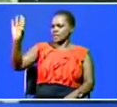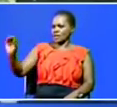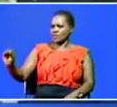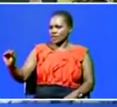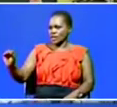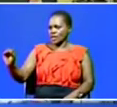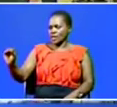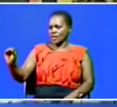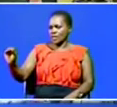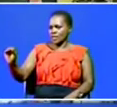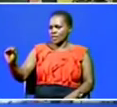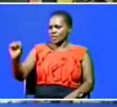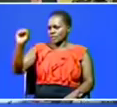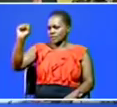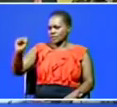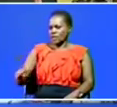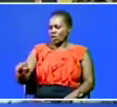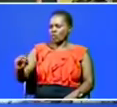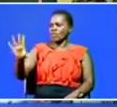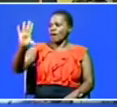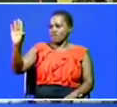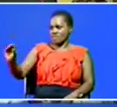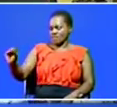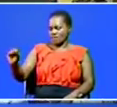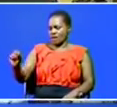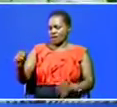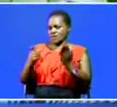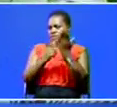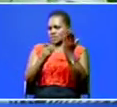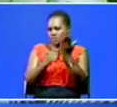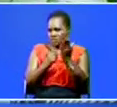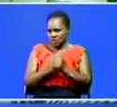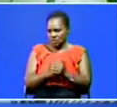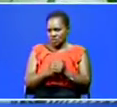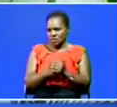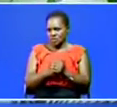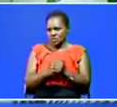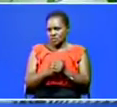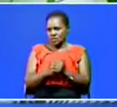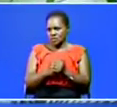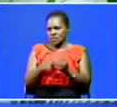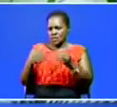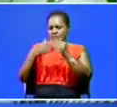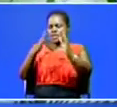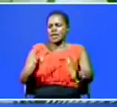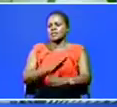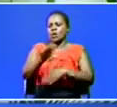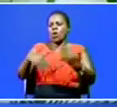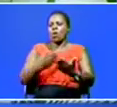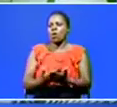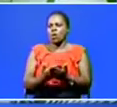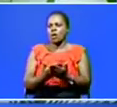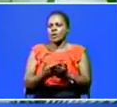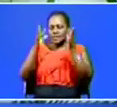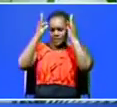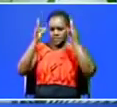ya SADC, yani nchi za kusini mwa Afrika, katika lugha ya Kiswahili. SADC kwa pamoja viongozi wote kwa